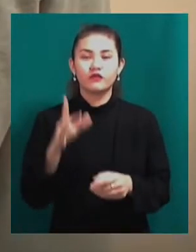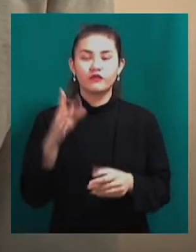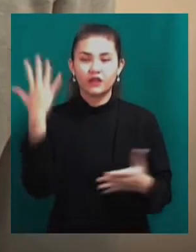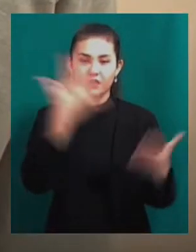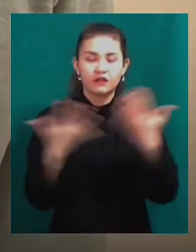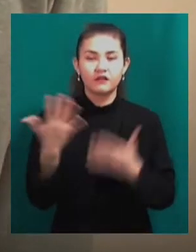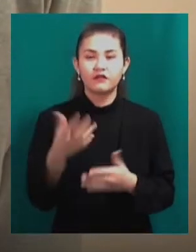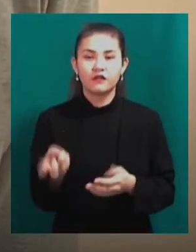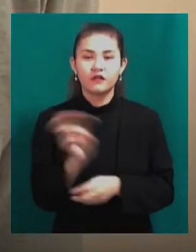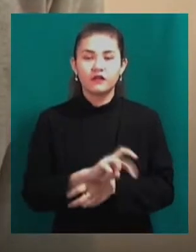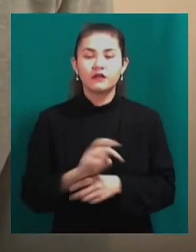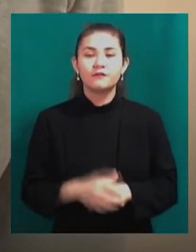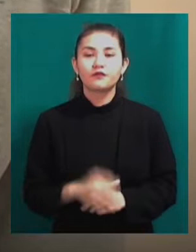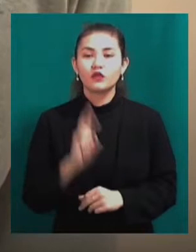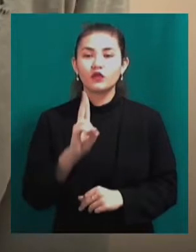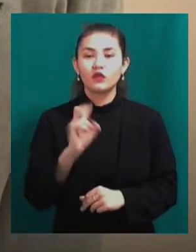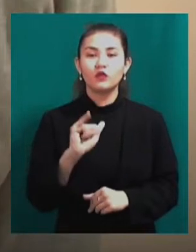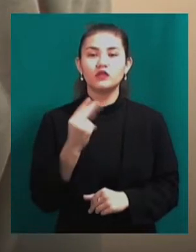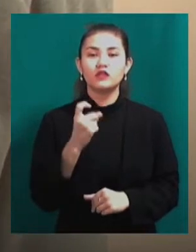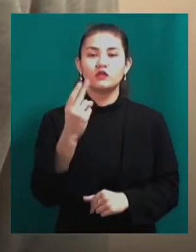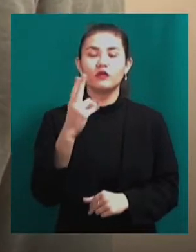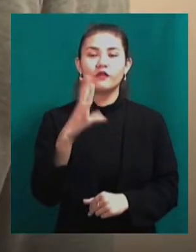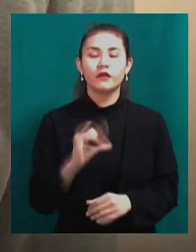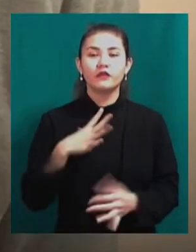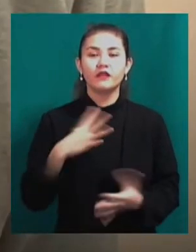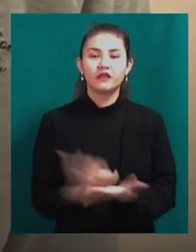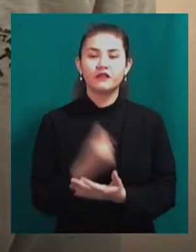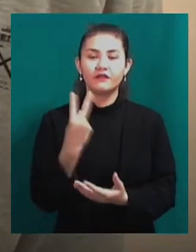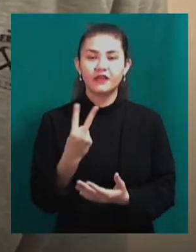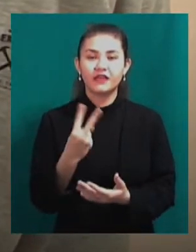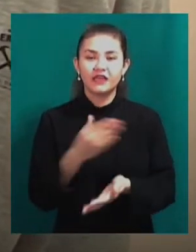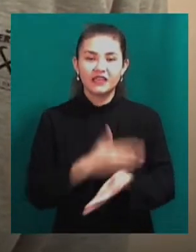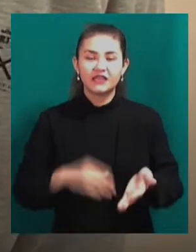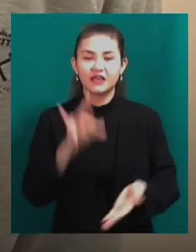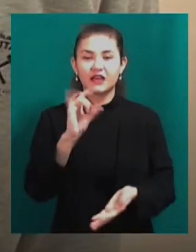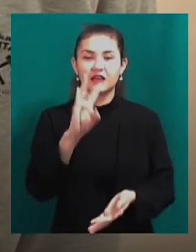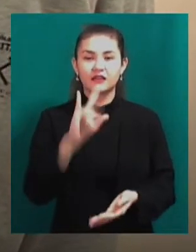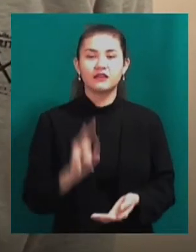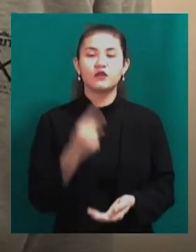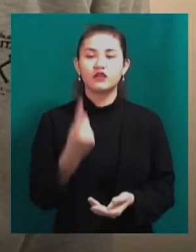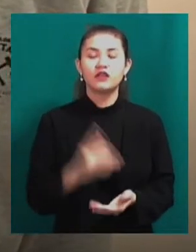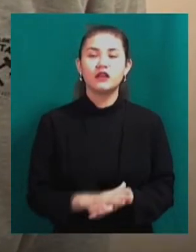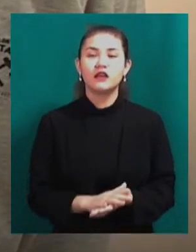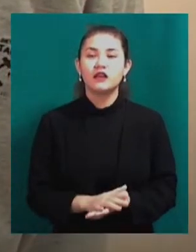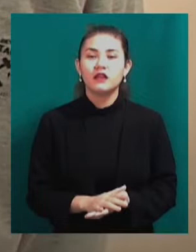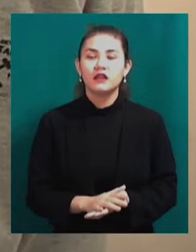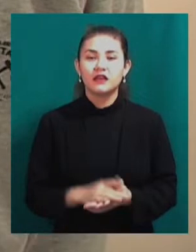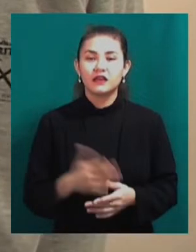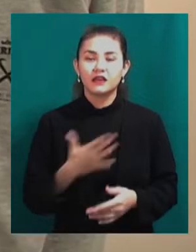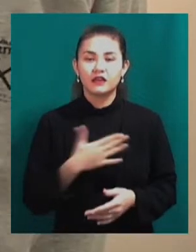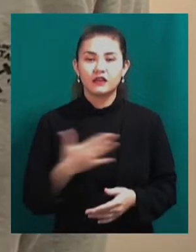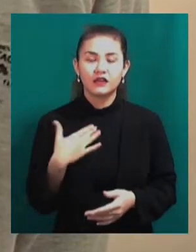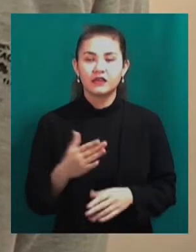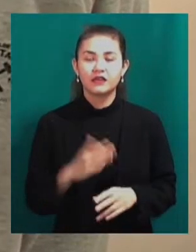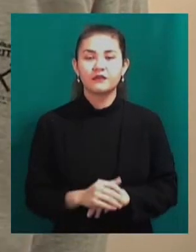У Кузнєцова виявлені дві різані рани. Одна – це передні поверхні грудної клітки, і